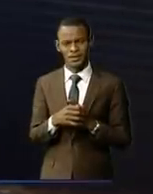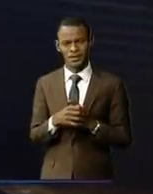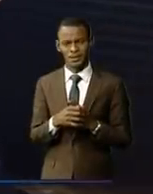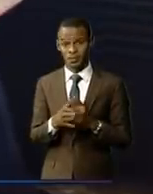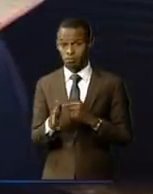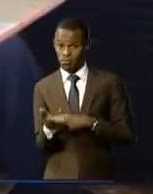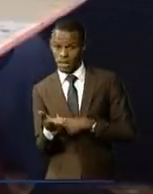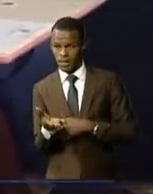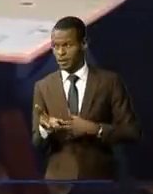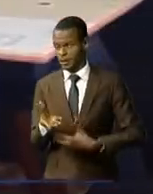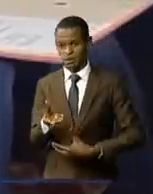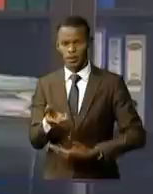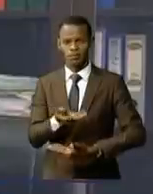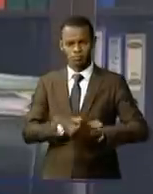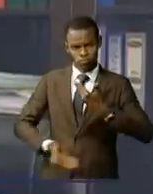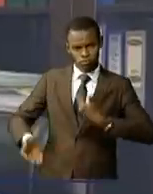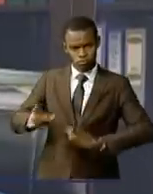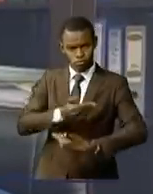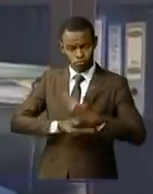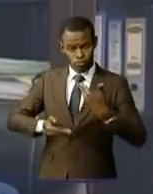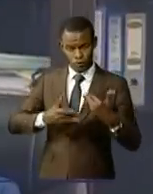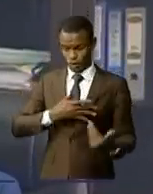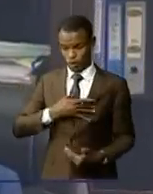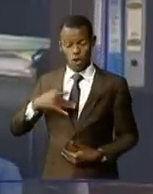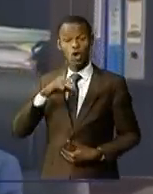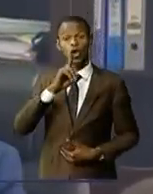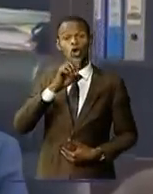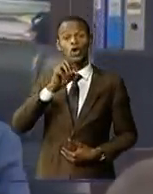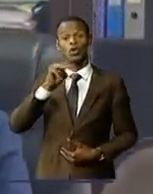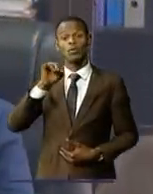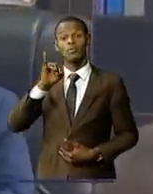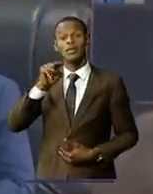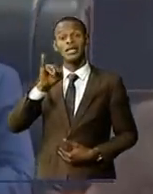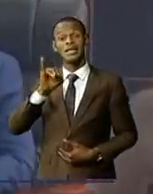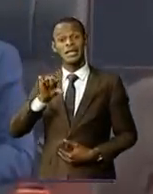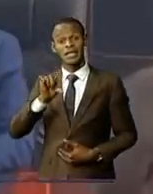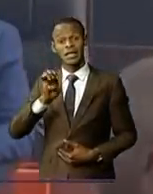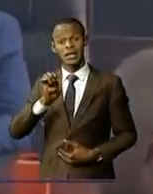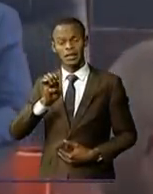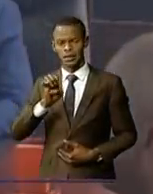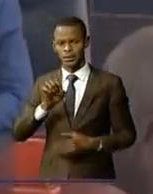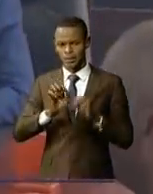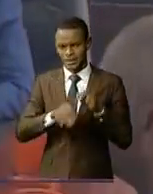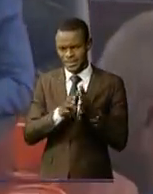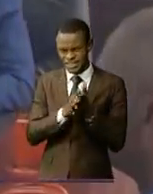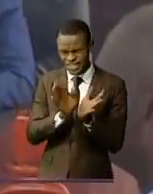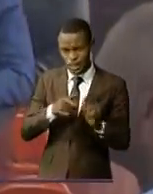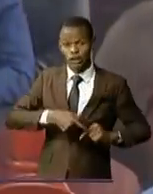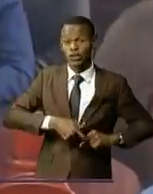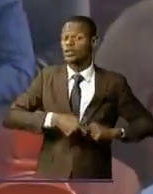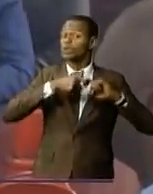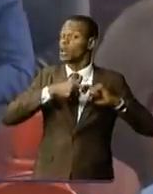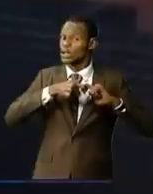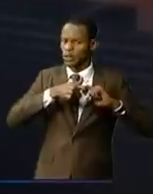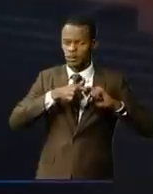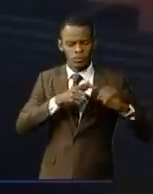de remise-reprise. Dominique Kiloufia Nkafoua, le secrétaire général suspendu, a remis ainsi le bâton de commandement au nouveau